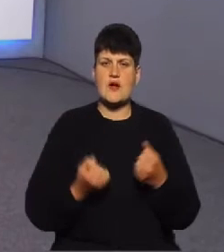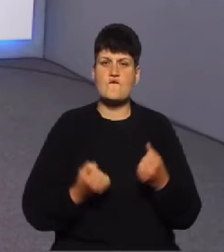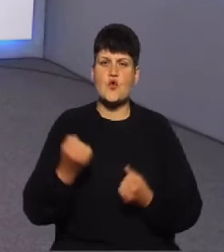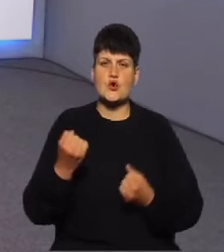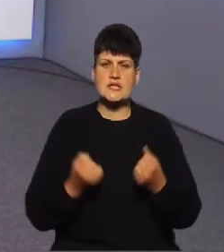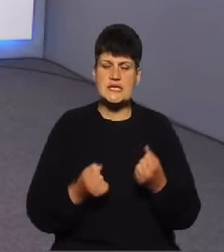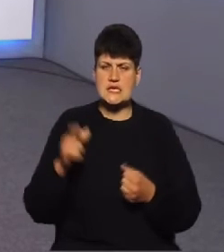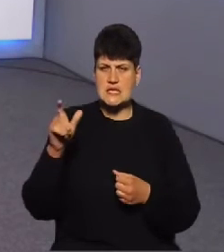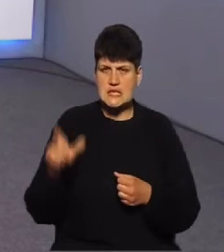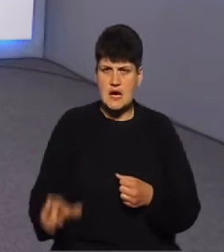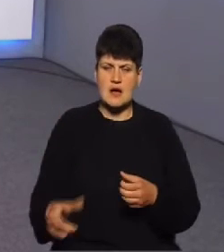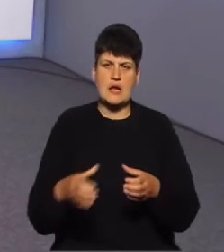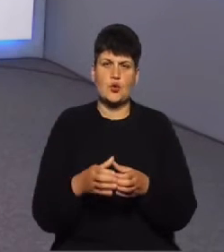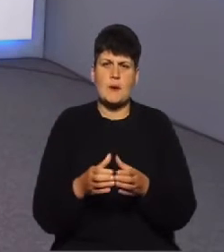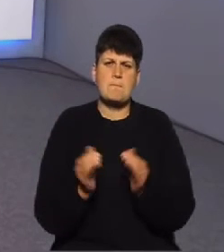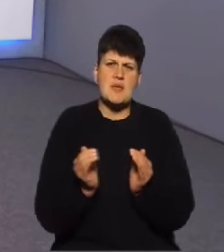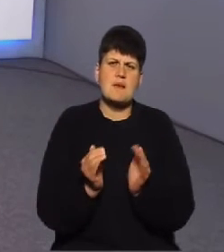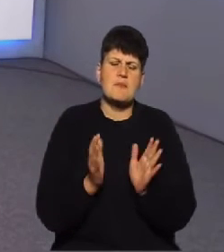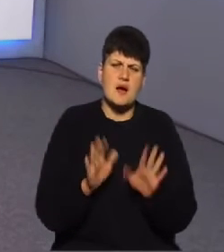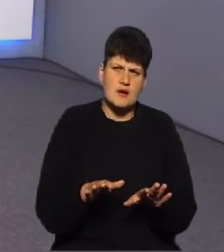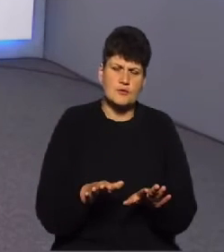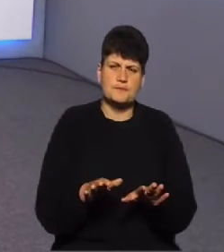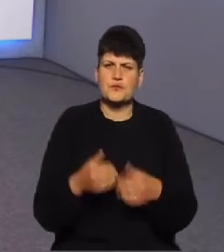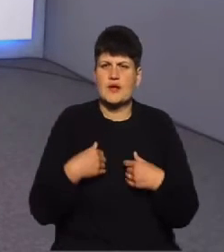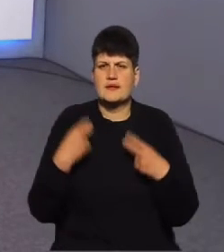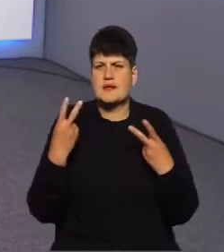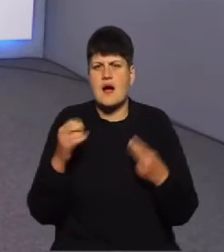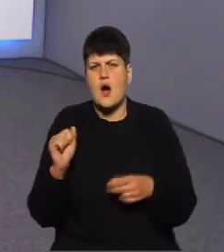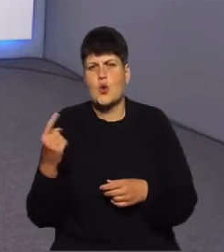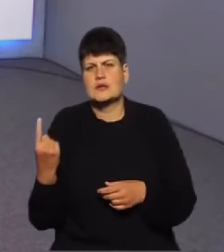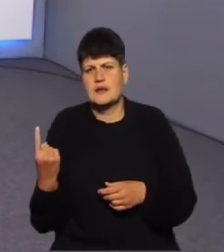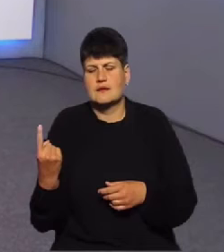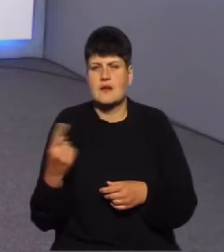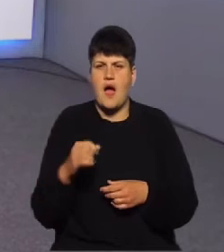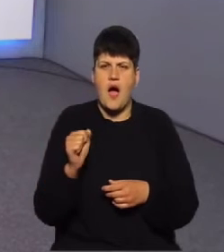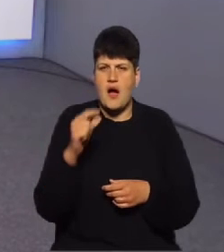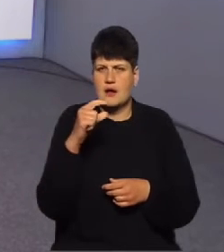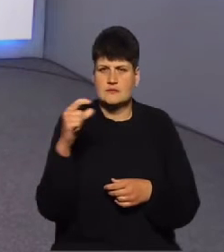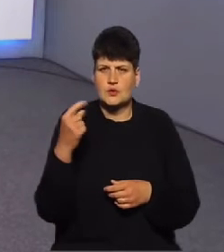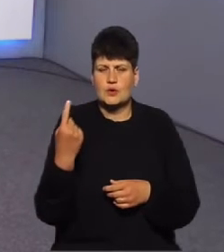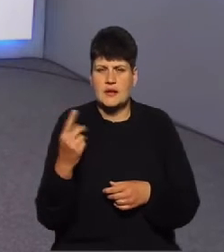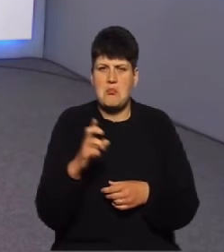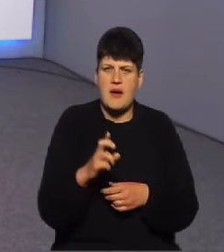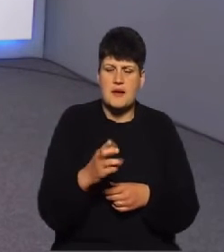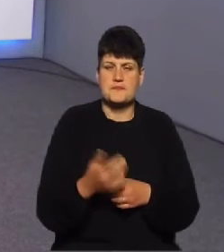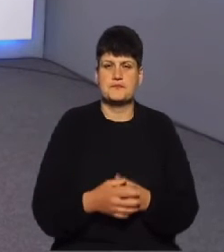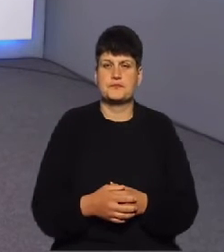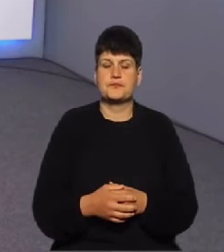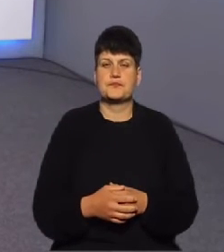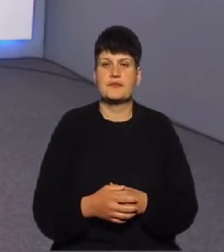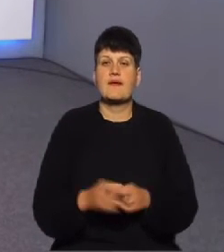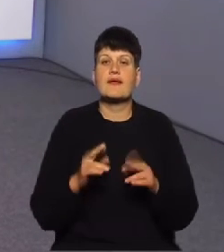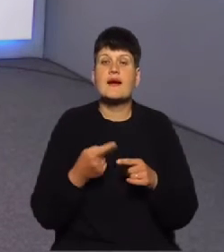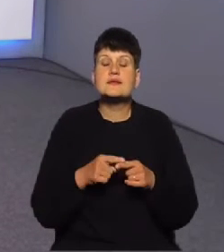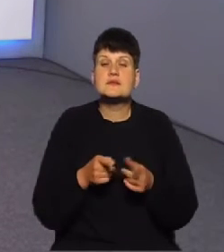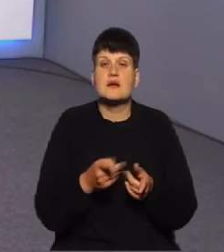категорії мінімальної, там, я не знаю, А1, А підпункт 1Б. Тобто як це має бути? Тобто